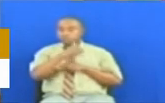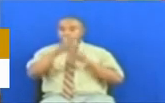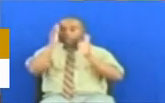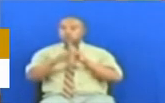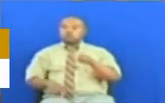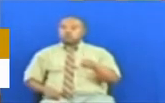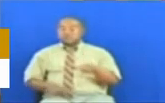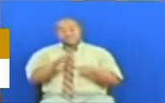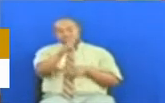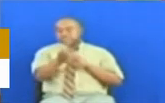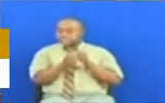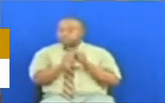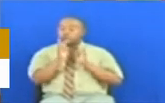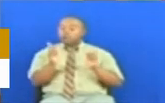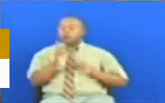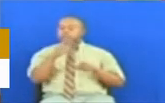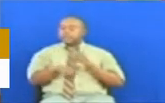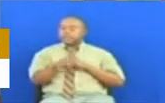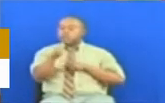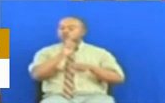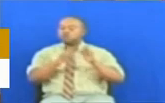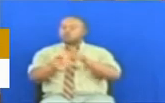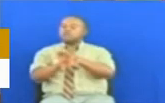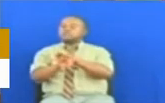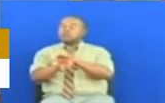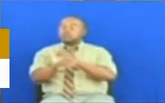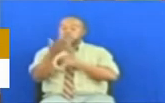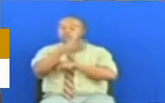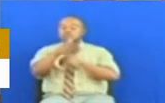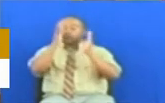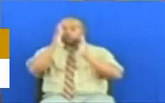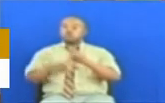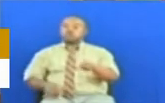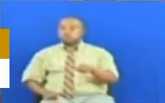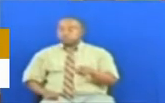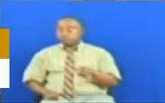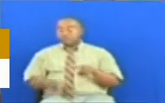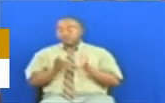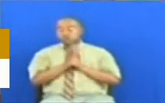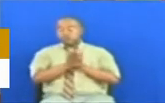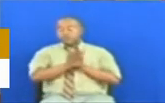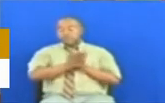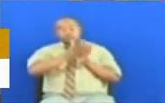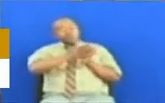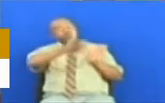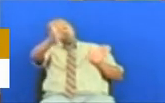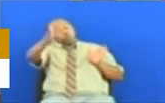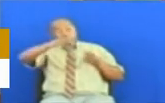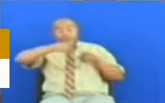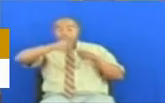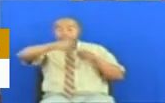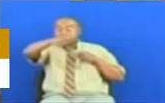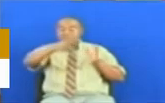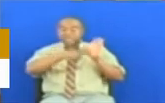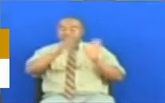practice ya kawaida katika uvuvi wa bahari kuu, kwamba meli hizo kubwa ninazozisema kama hiyo ya mita 70 mpaka